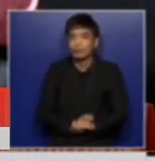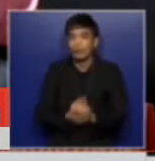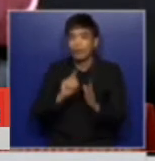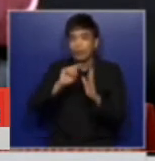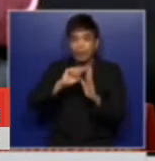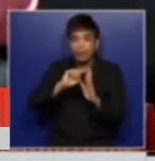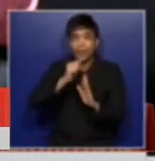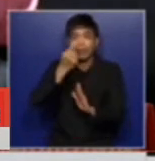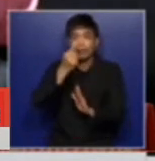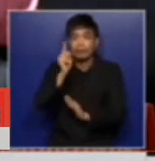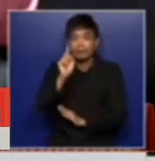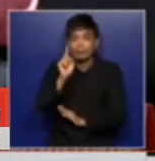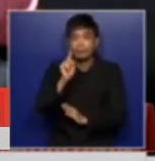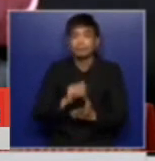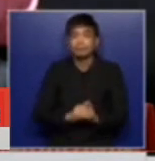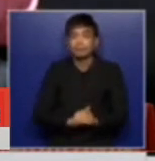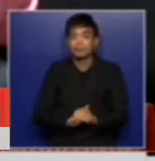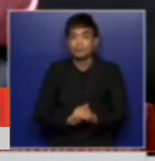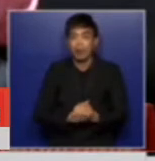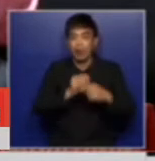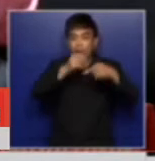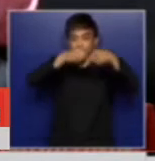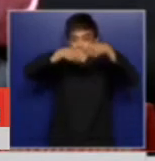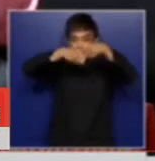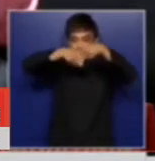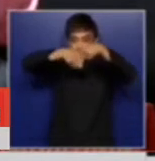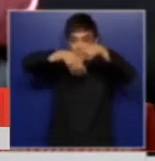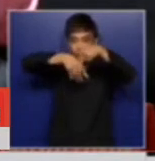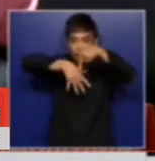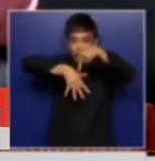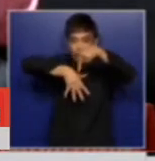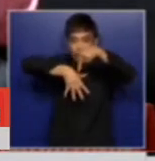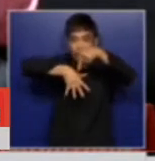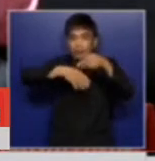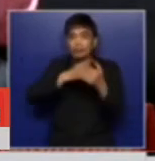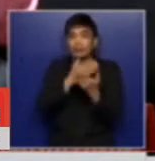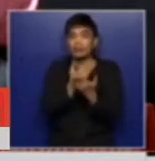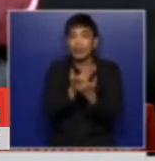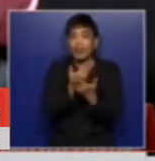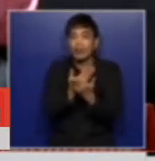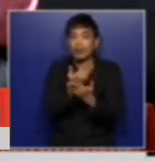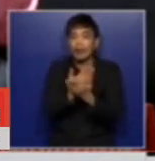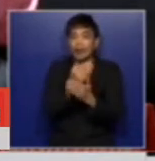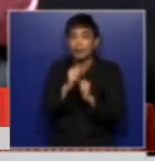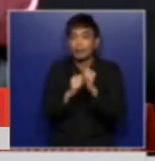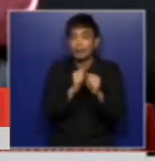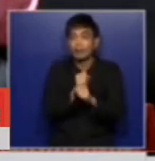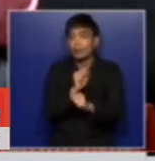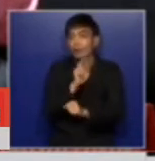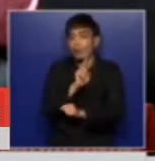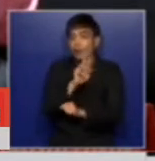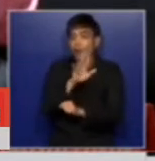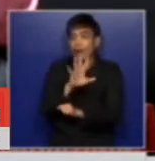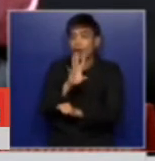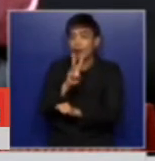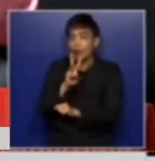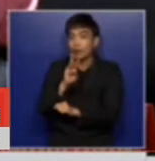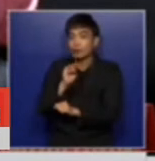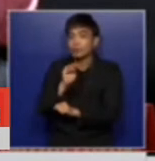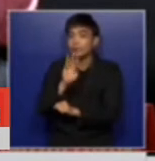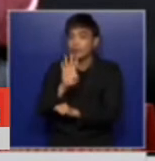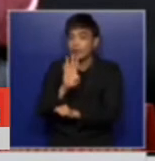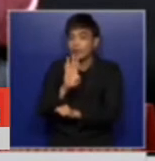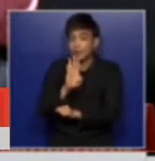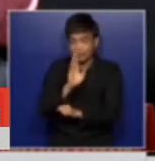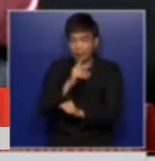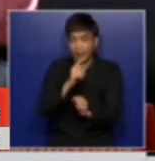รกนะครับมาดูที่โครงสร้างของงบประมาณของปี64ท่านตั้งงบประมาณรายจ่าย